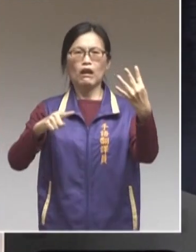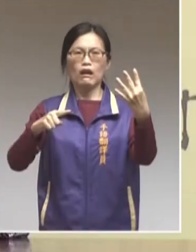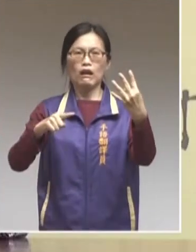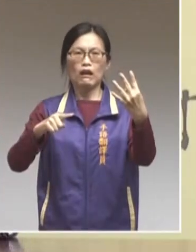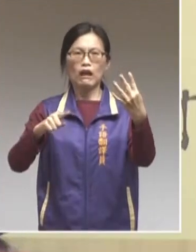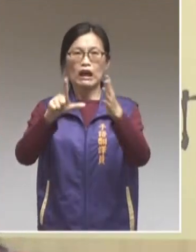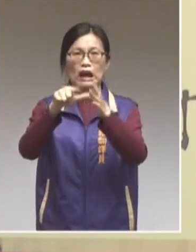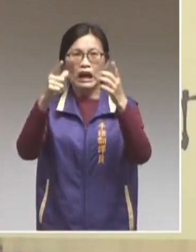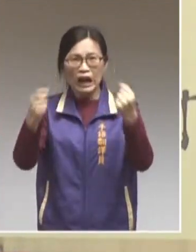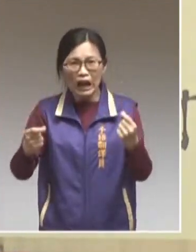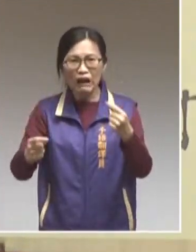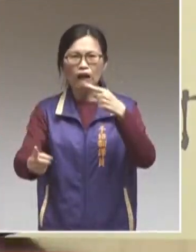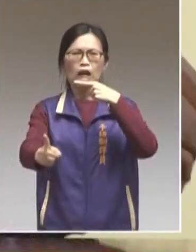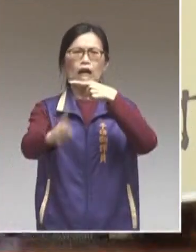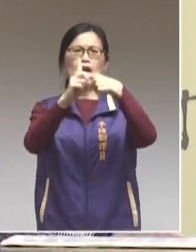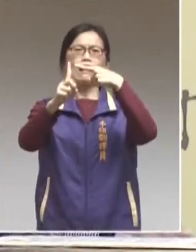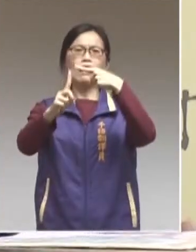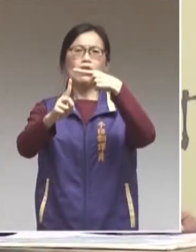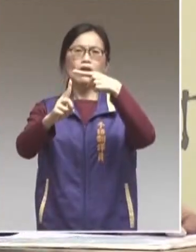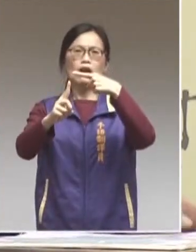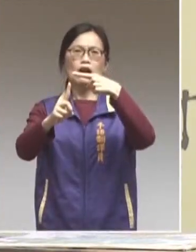诊。